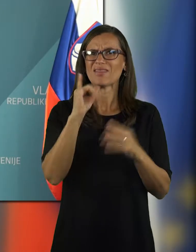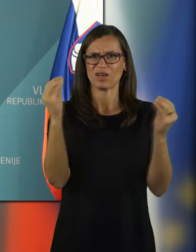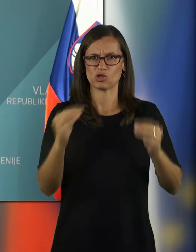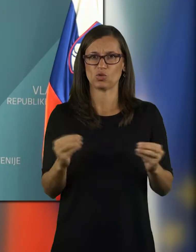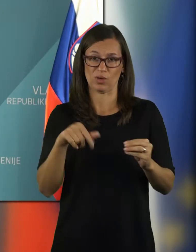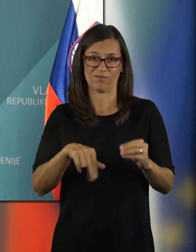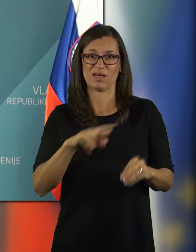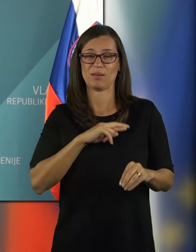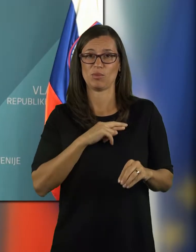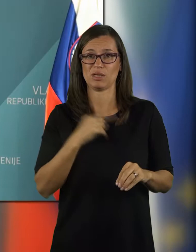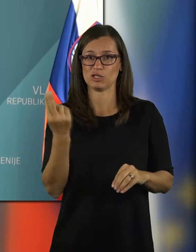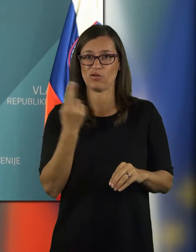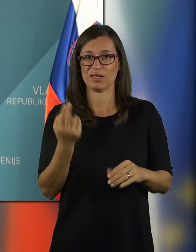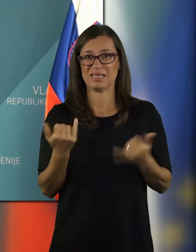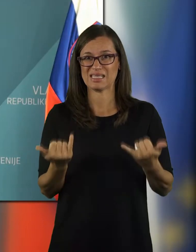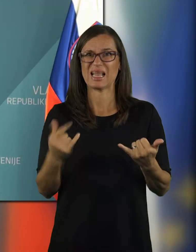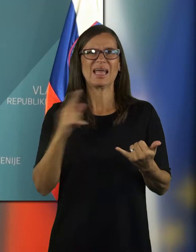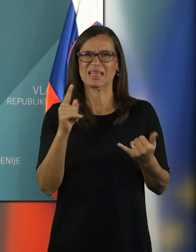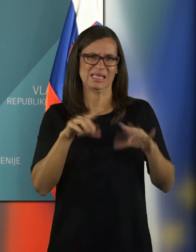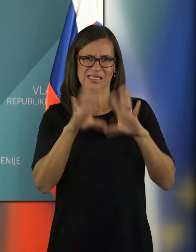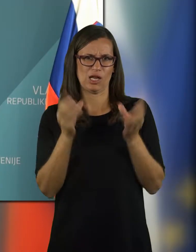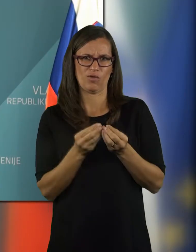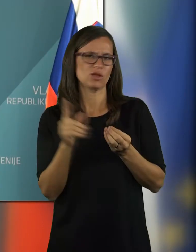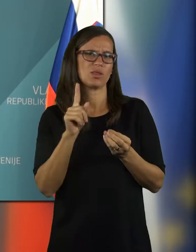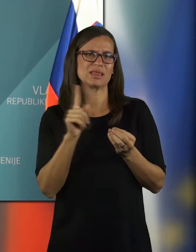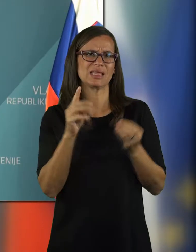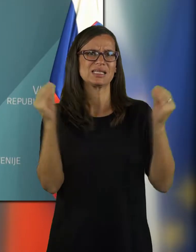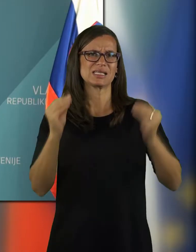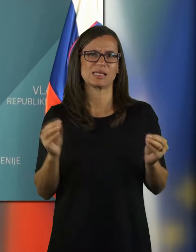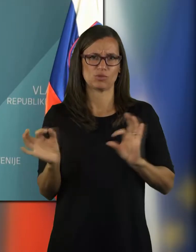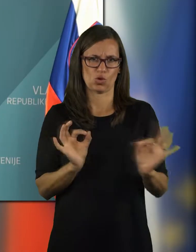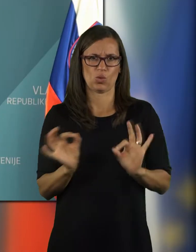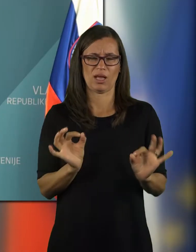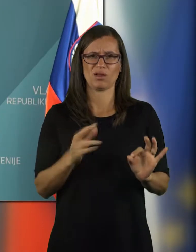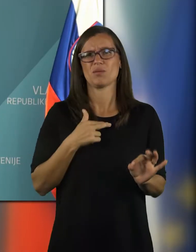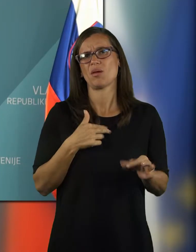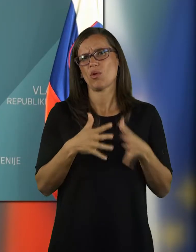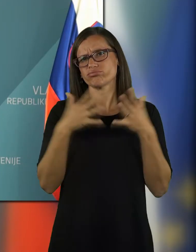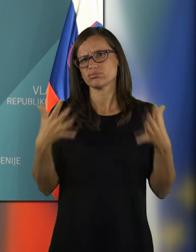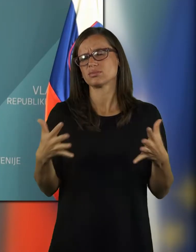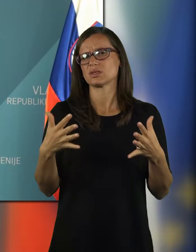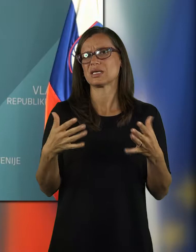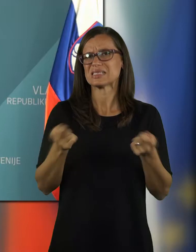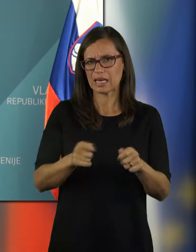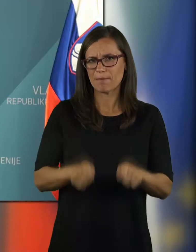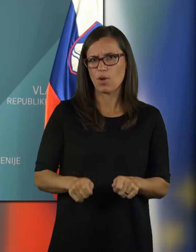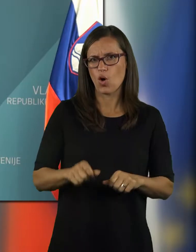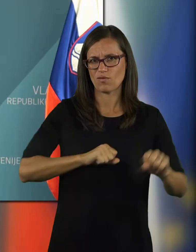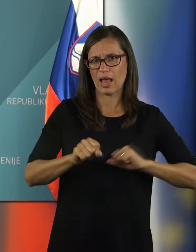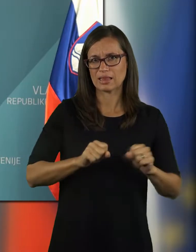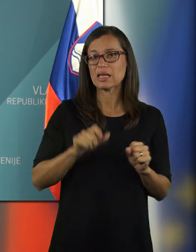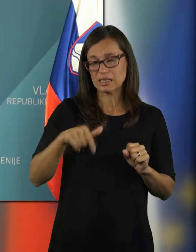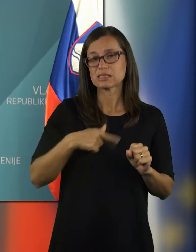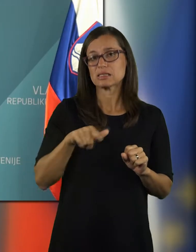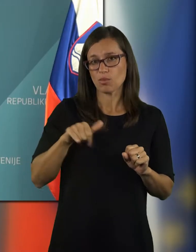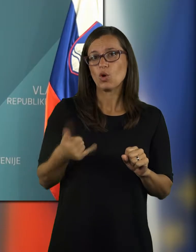v Republiki Sloveniji sedaj ni celovito in sistemsko urejeno. Imamo vrsto sklepov vlade, ki pa smo jih